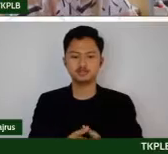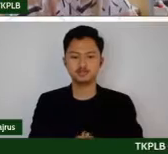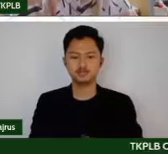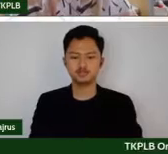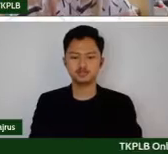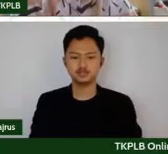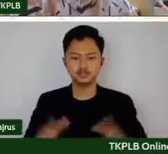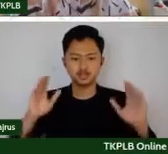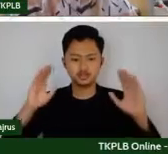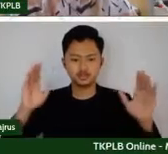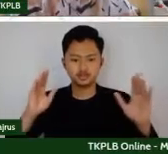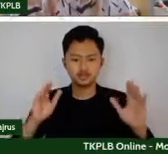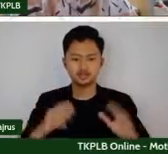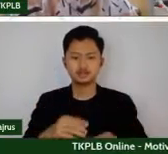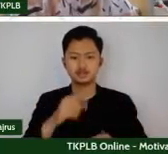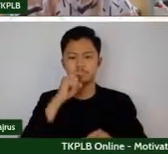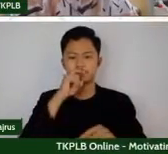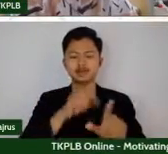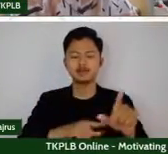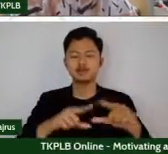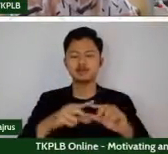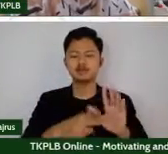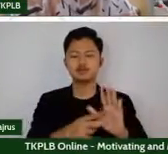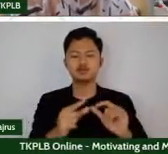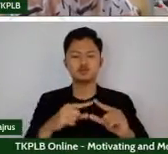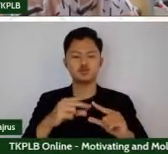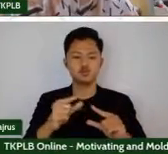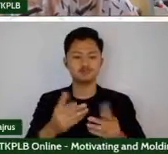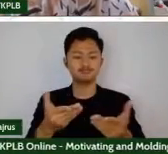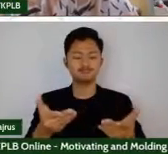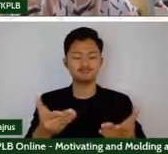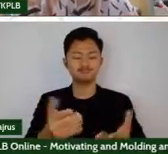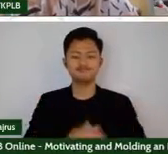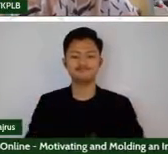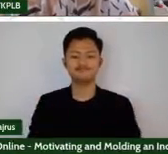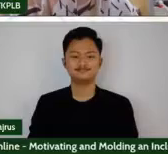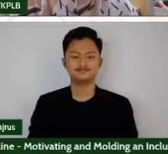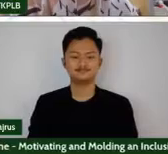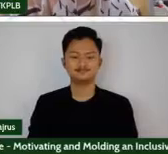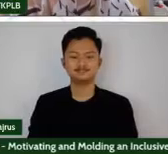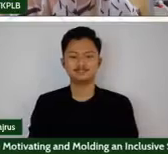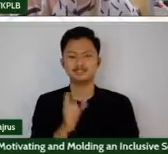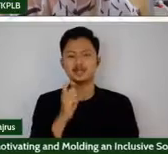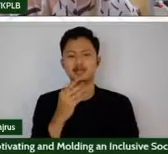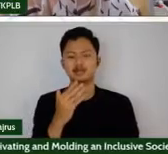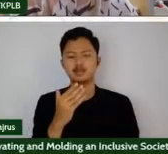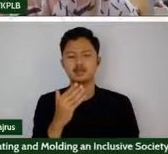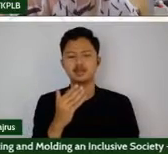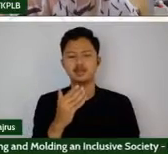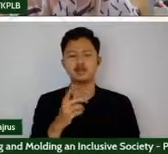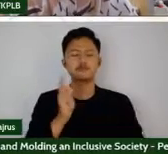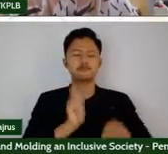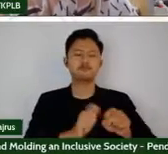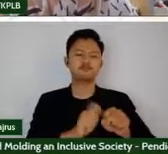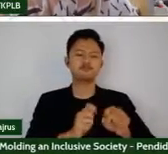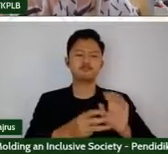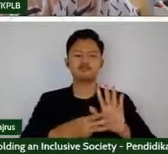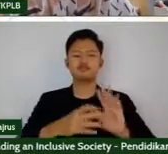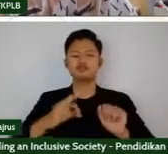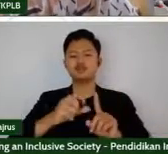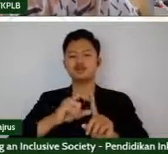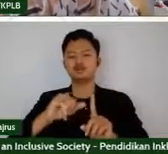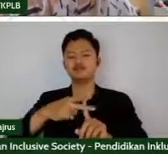Iya. Saya. Silakan Pak Yanuar. Ya. Jadi mungkin dengan ini dengan mungkin kan modifikasi. Kita tetap sama